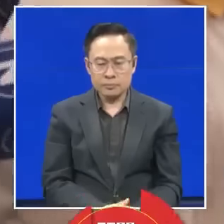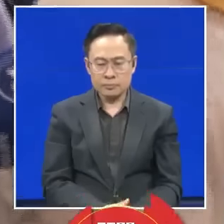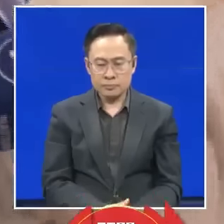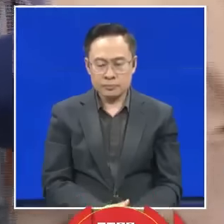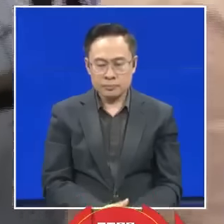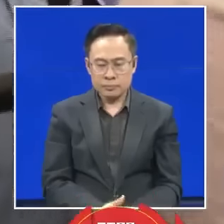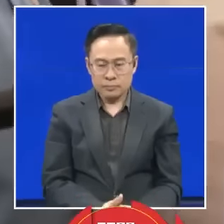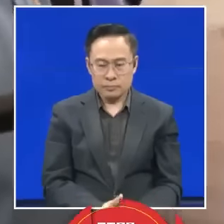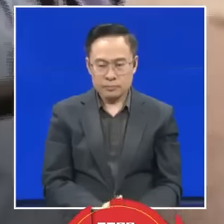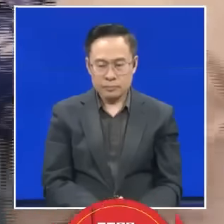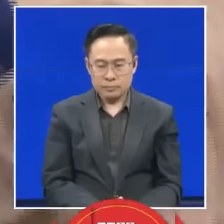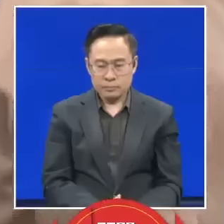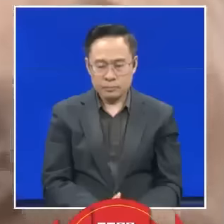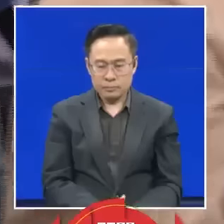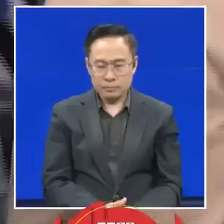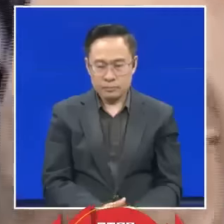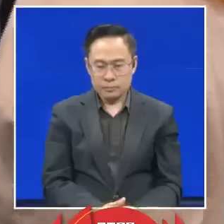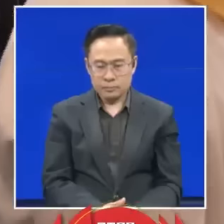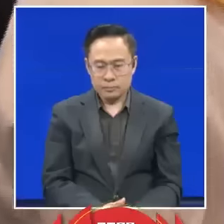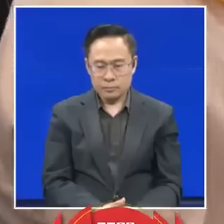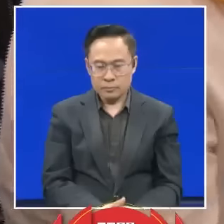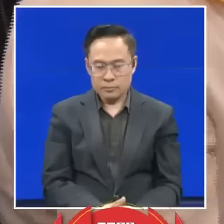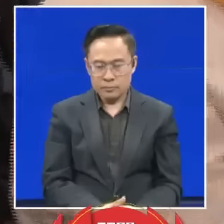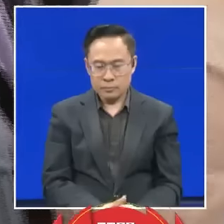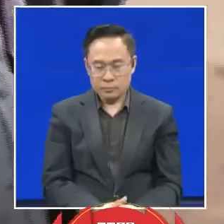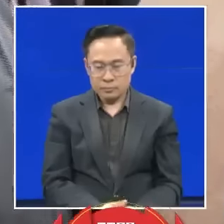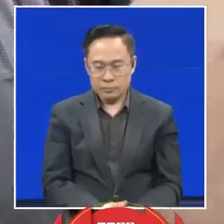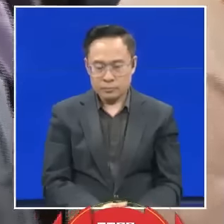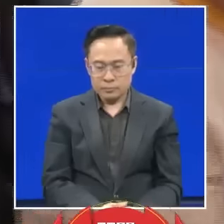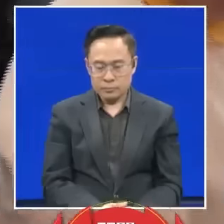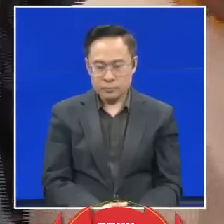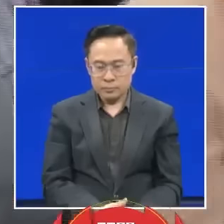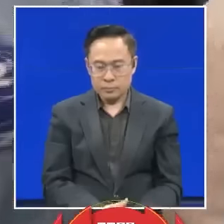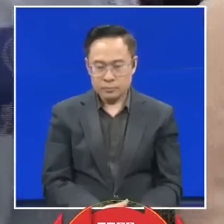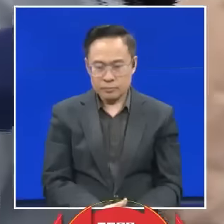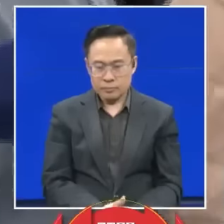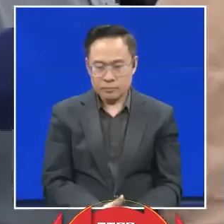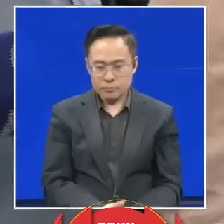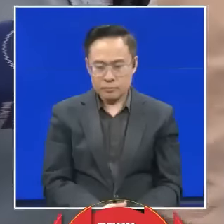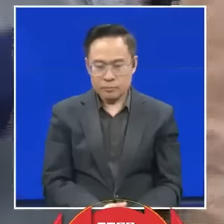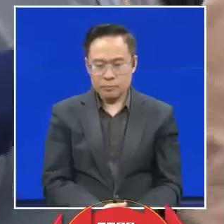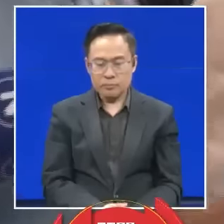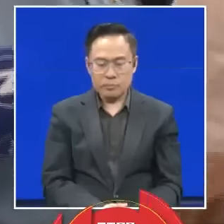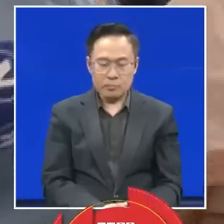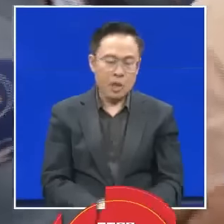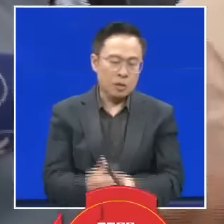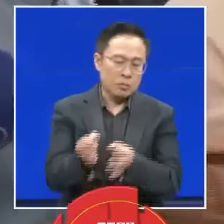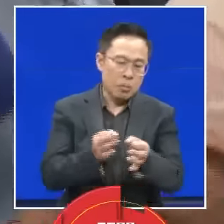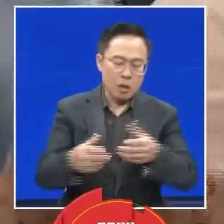ติมน้ำจากในอ่างเรียกหลงหนึ่งแล้วก็ทำรอบบริษัทที่ท